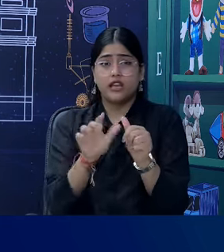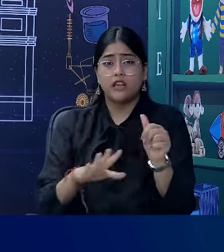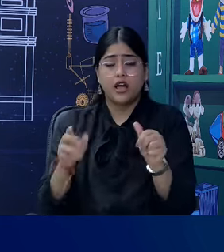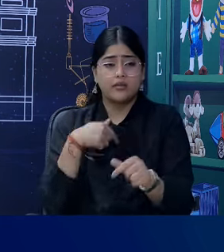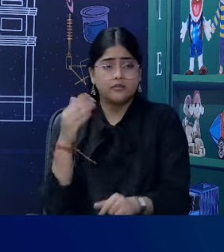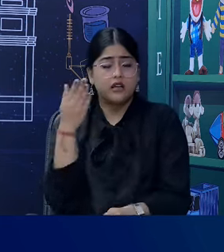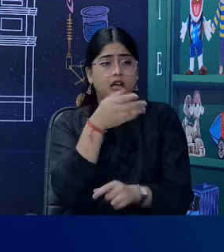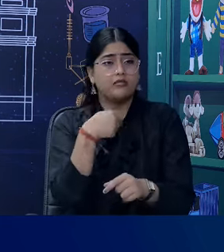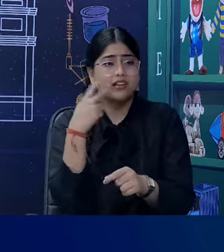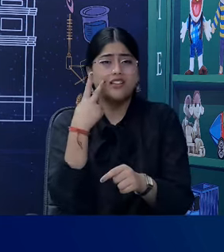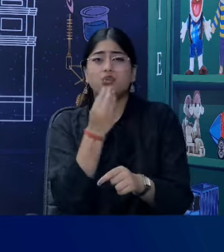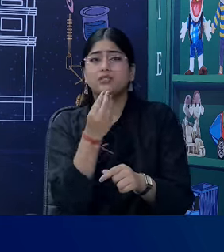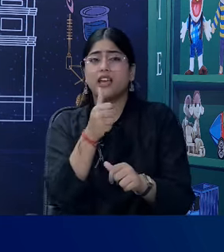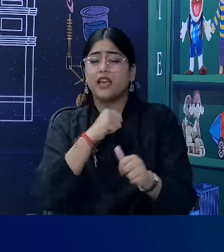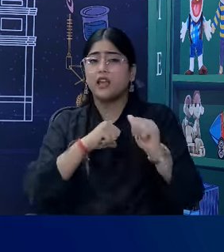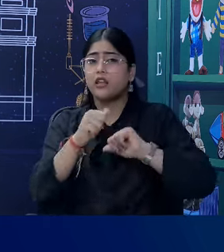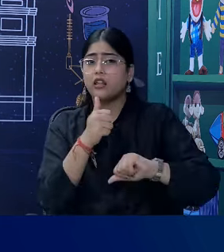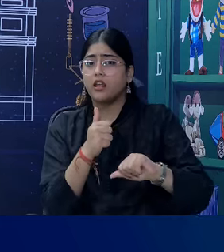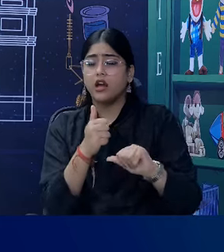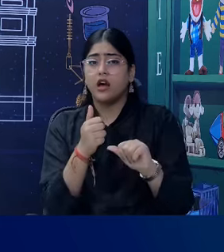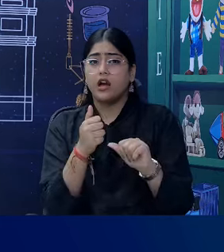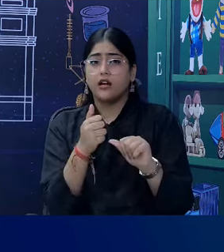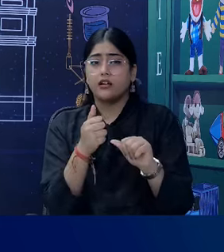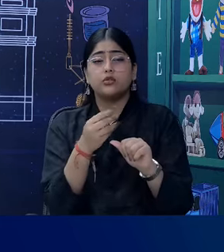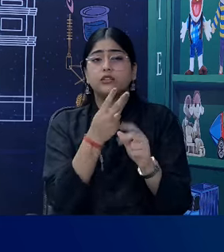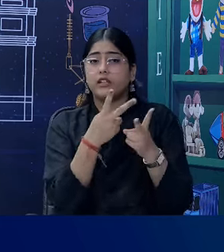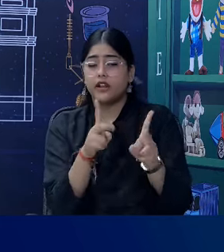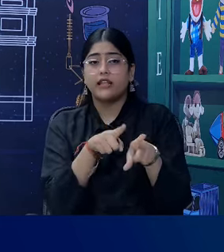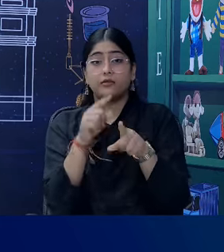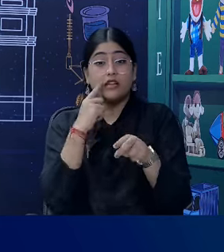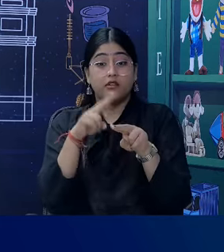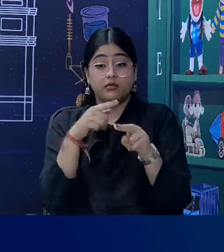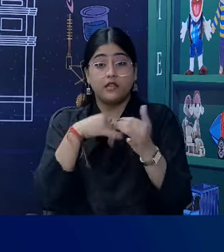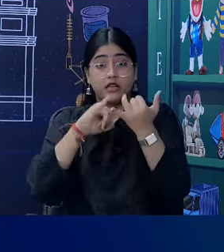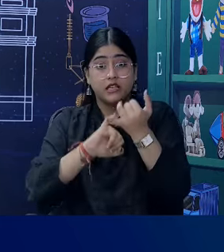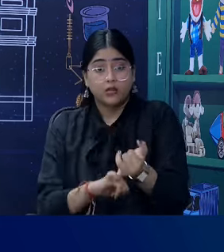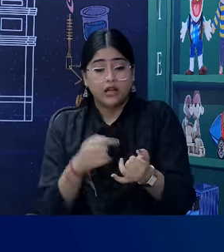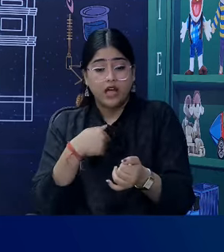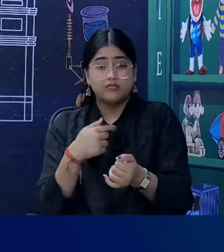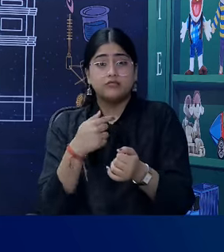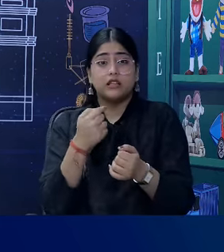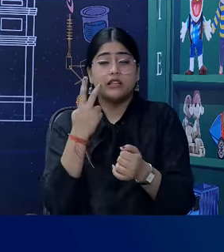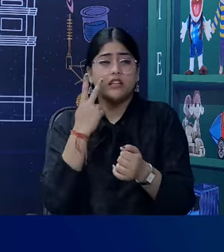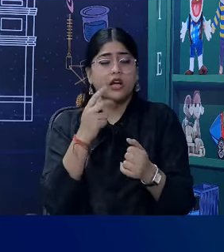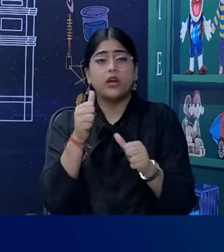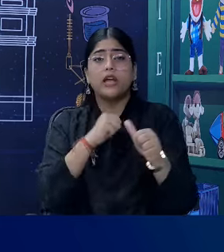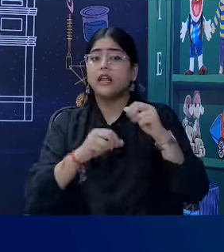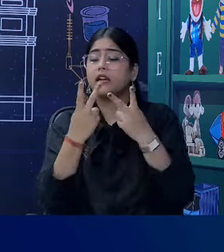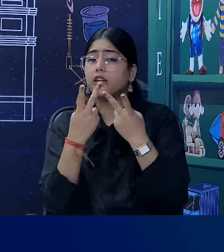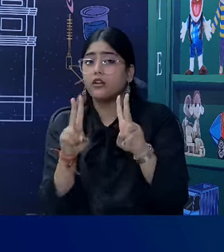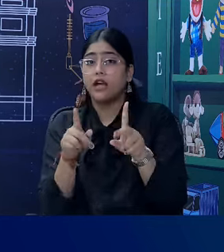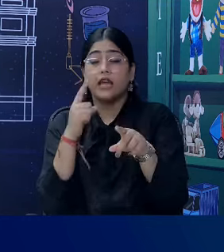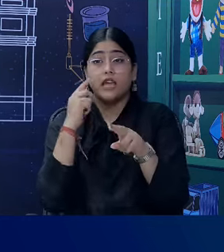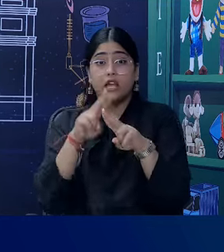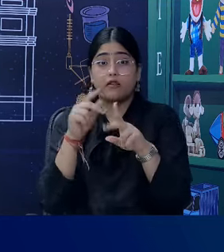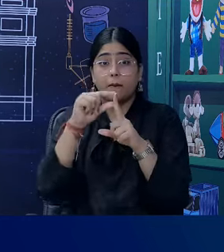स्पेशल पहनावा होता है जैसे साउथ में जाएंगे तो साउथ लोग वहां की जो ड्रेस होगी वो अलग तरह की होगी इसी तरह से पंजाब में जाएंगे तो सलवार कुर्ते भी आपको